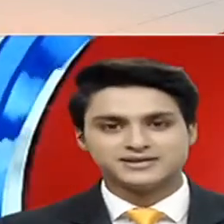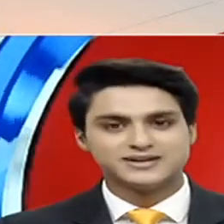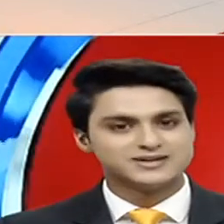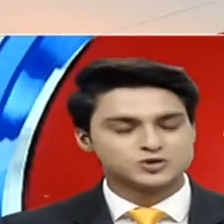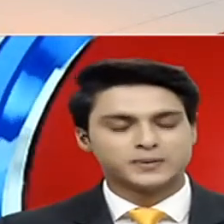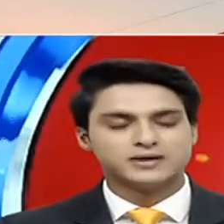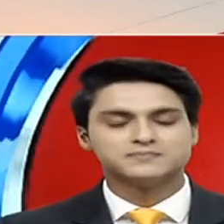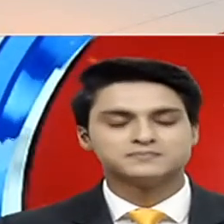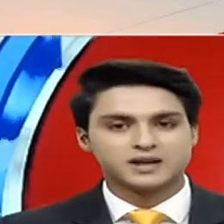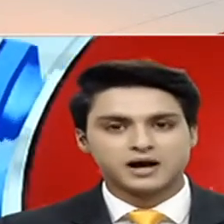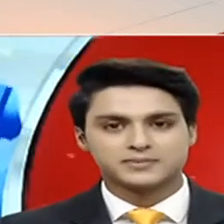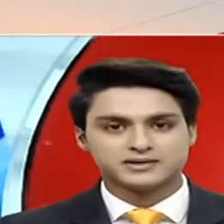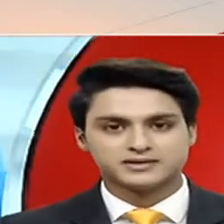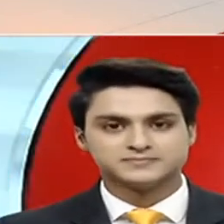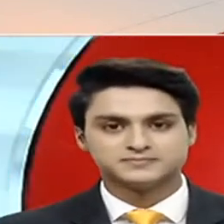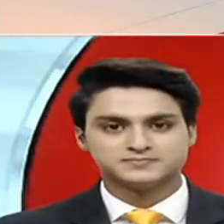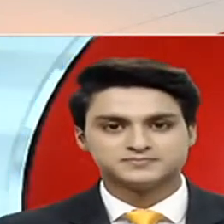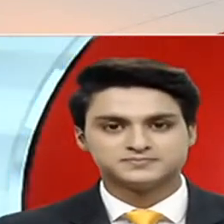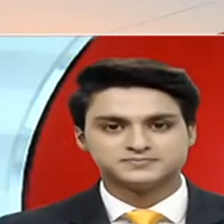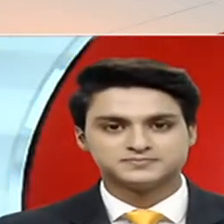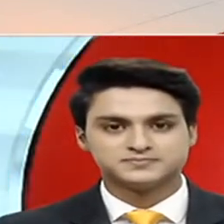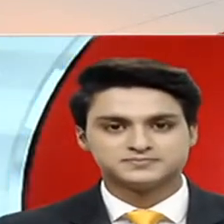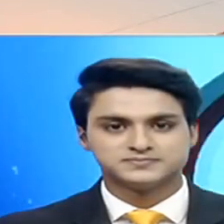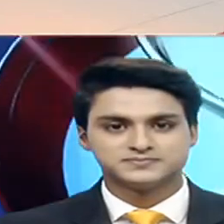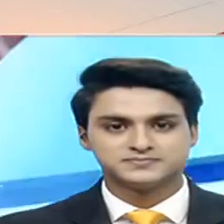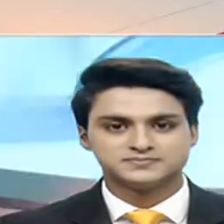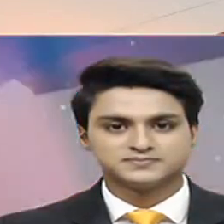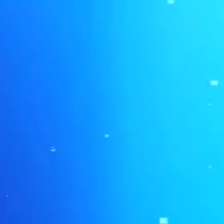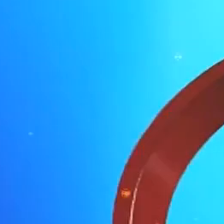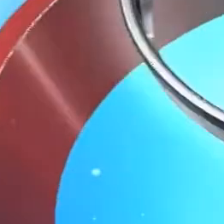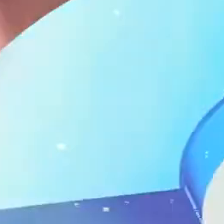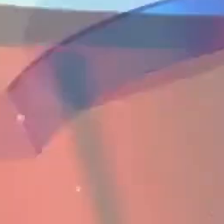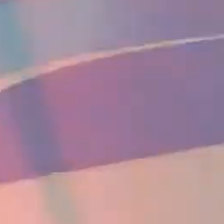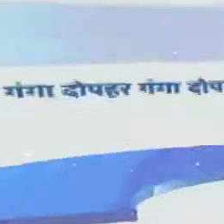और आपकी जो बांध आप ठीक हो